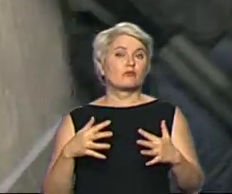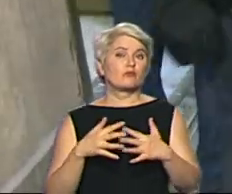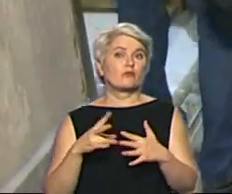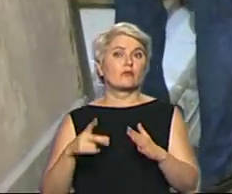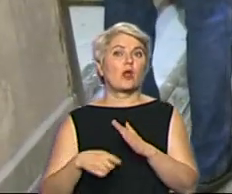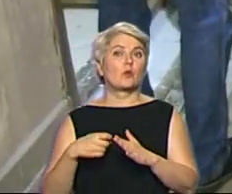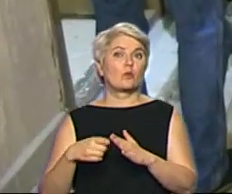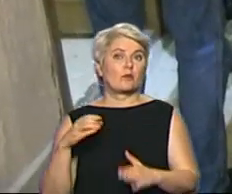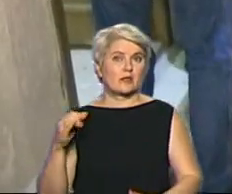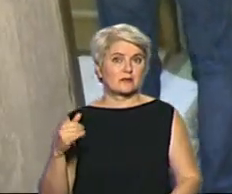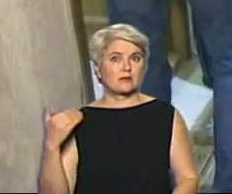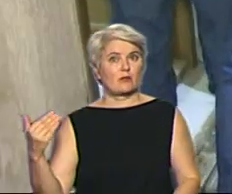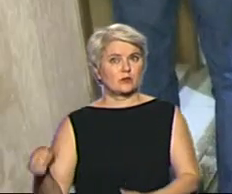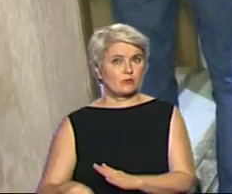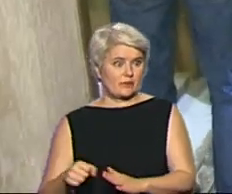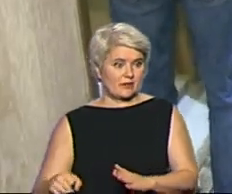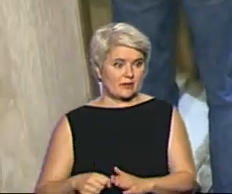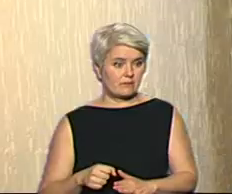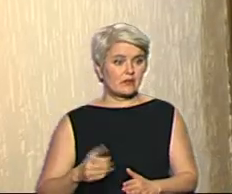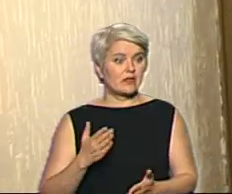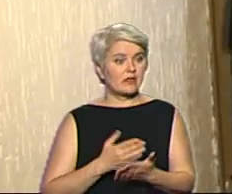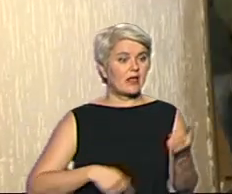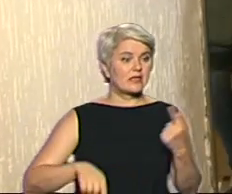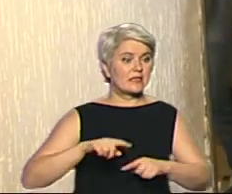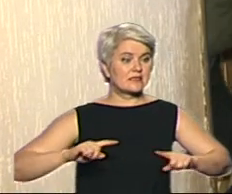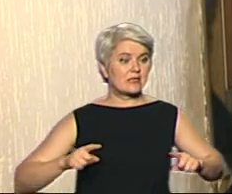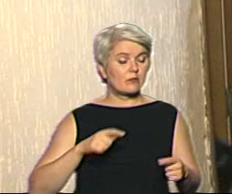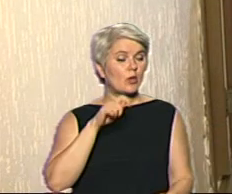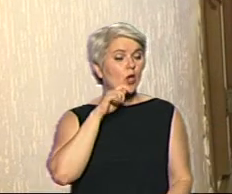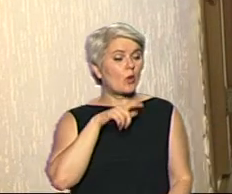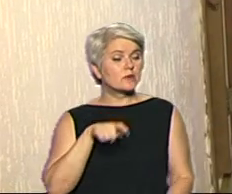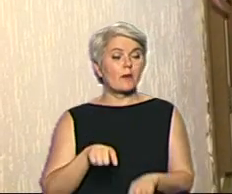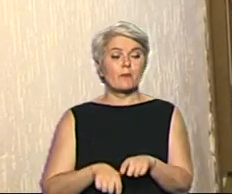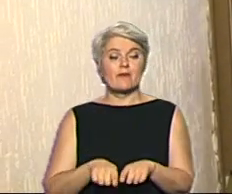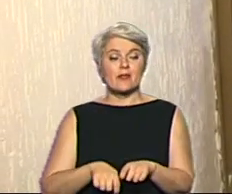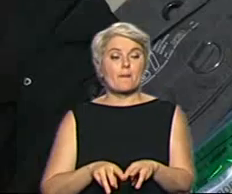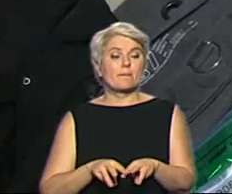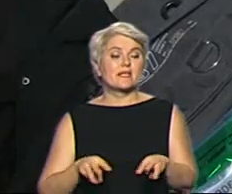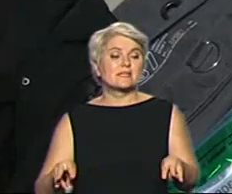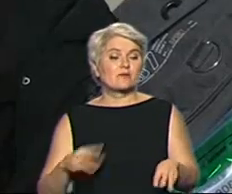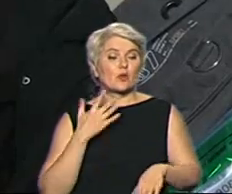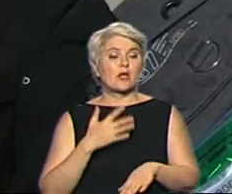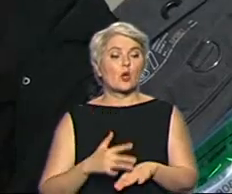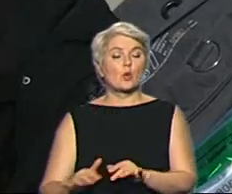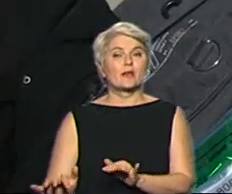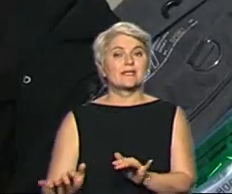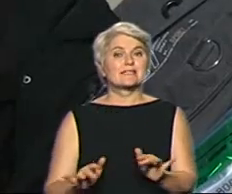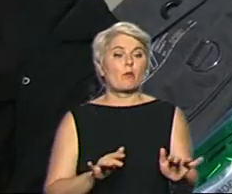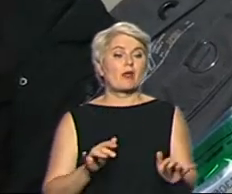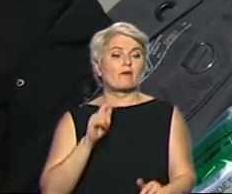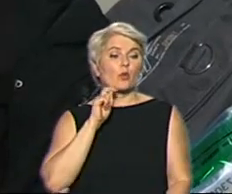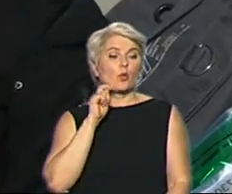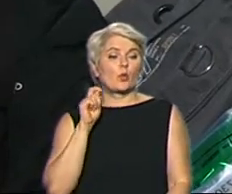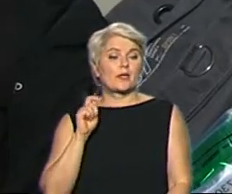на Донбасі. Чи є серед затриманих наші співгромадяни, перевіряє Міністерство закордонних справ України, сказала Суспільному речниця